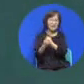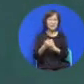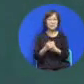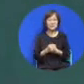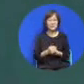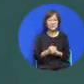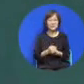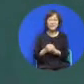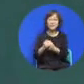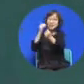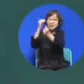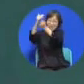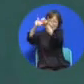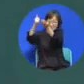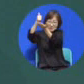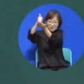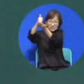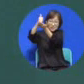하나님이